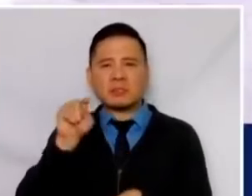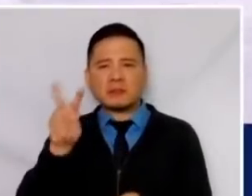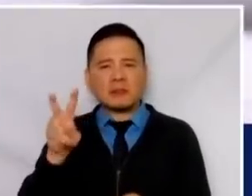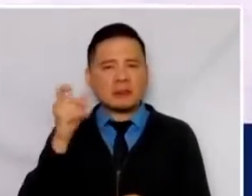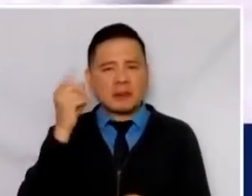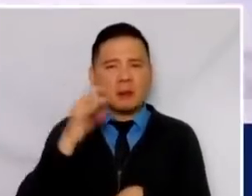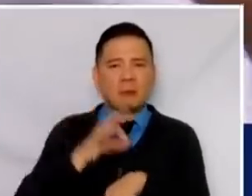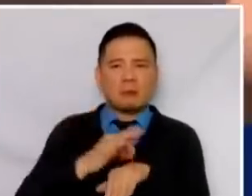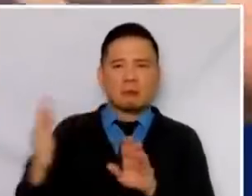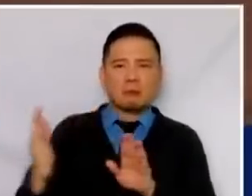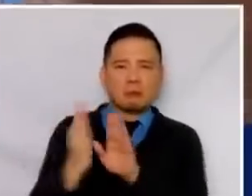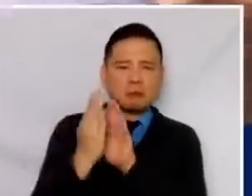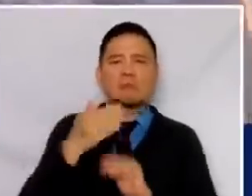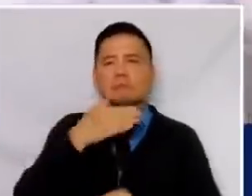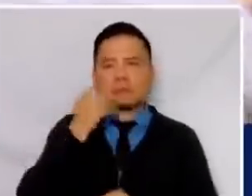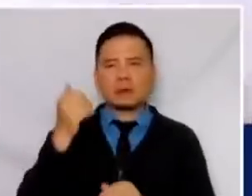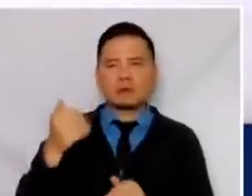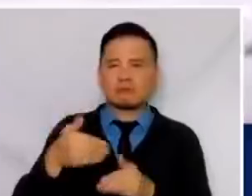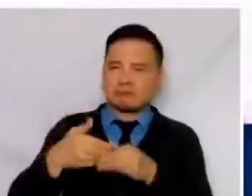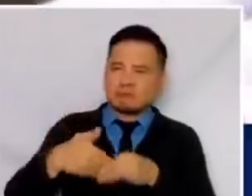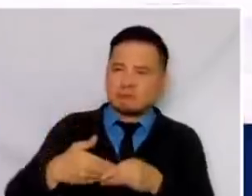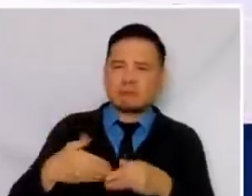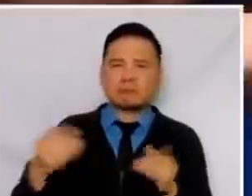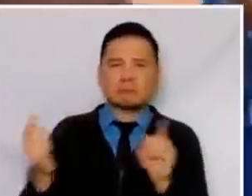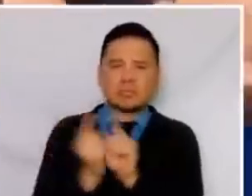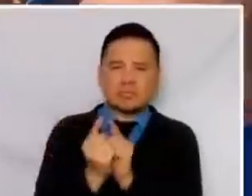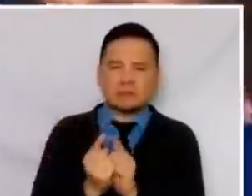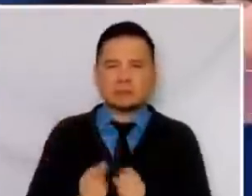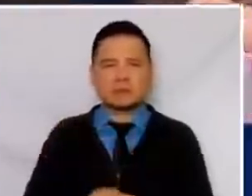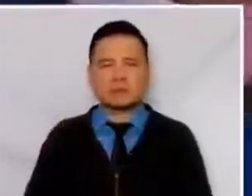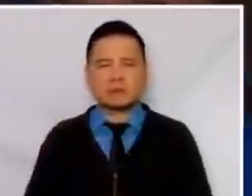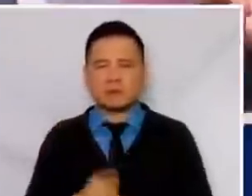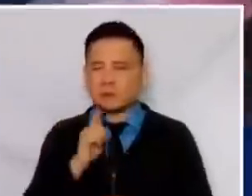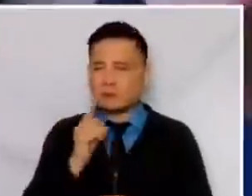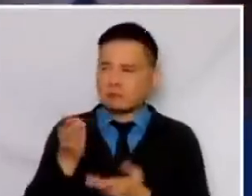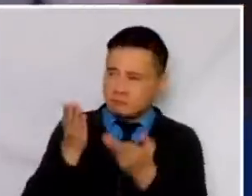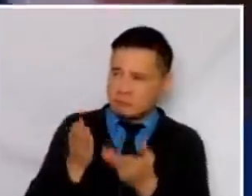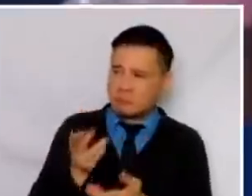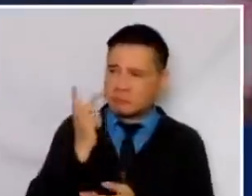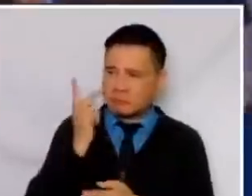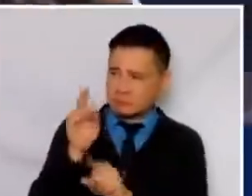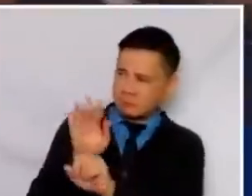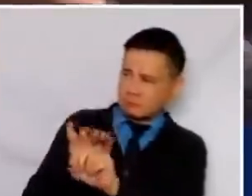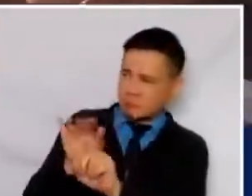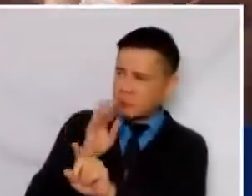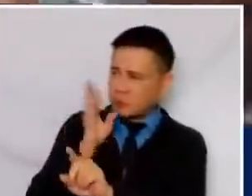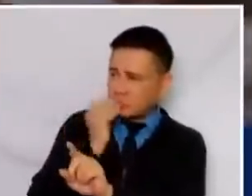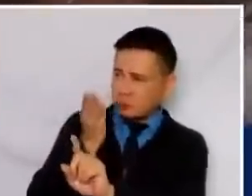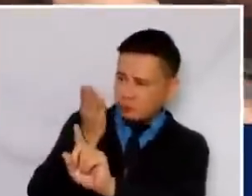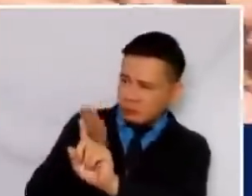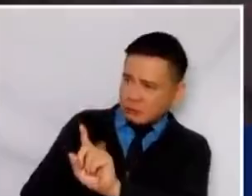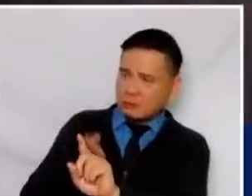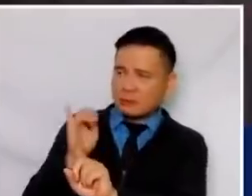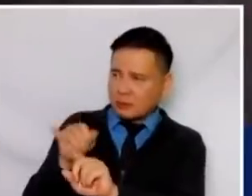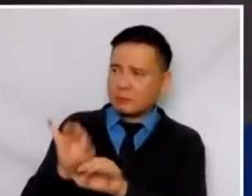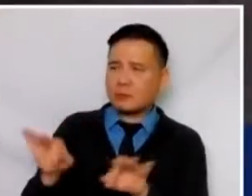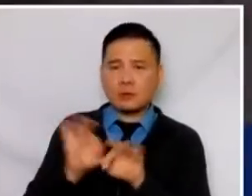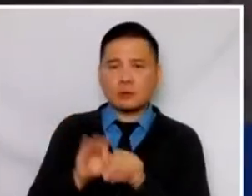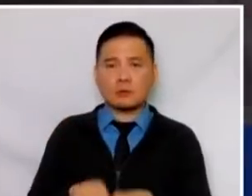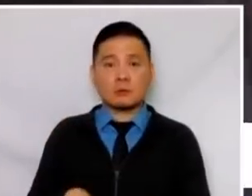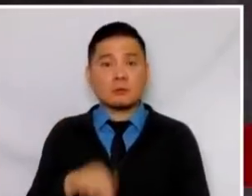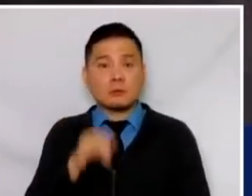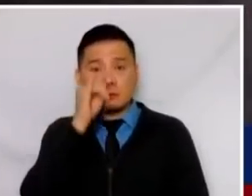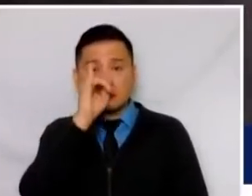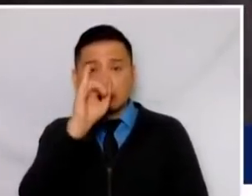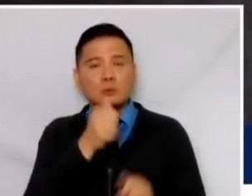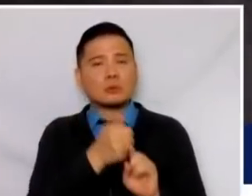sa personal, doon mo kasi yan malalaman eh. Natutuong tao siya. Matatag at mababait si Isko. Maganda ang patagaran